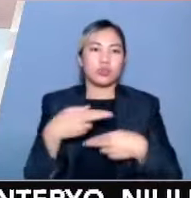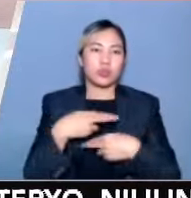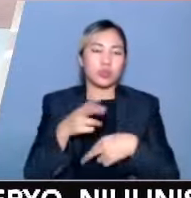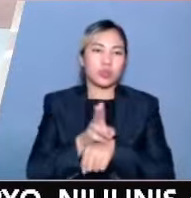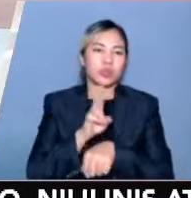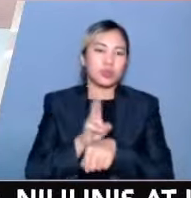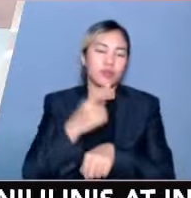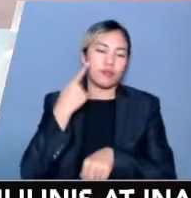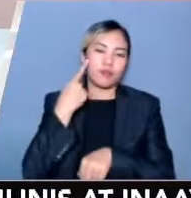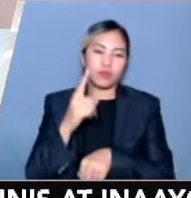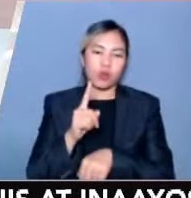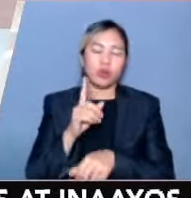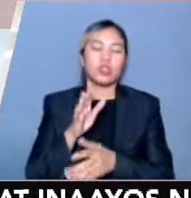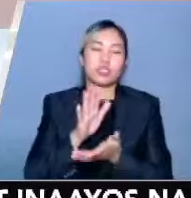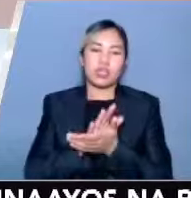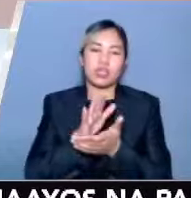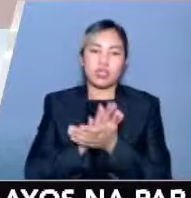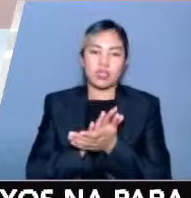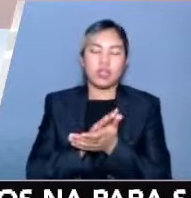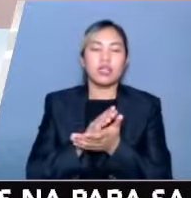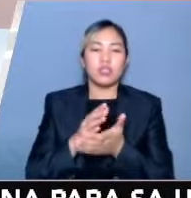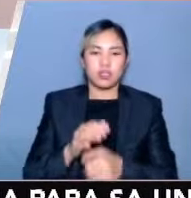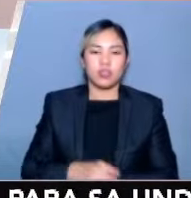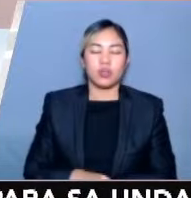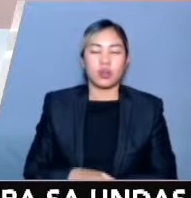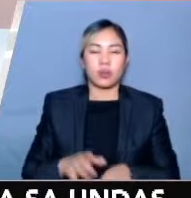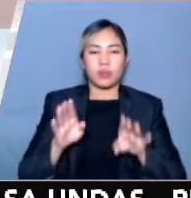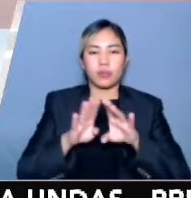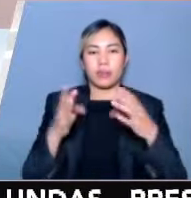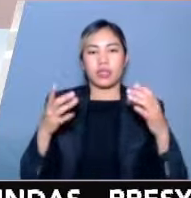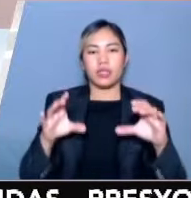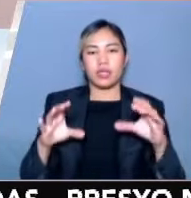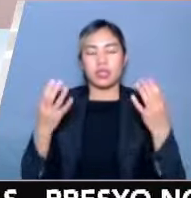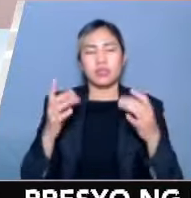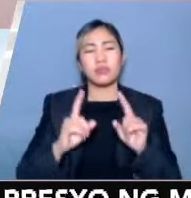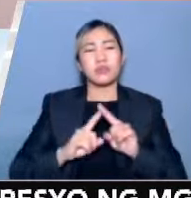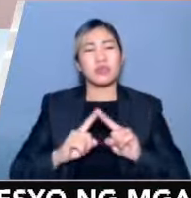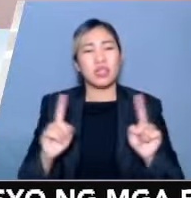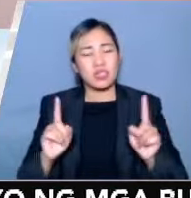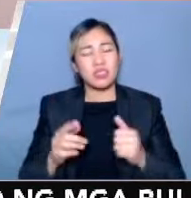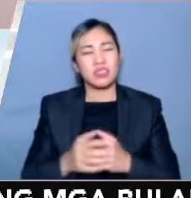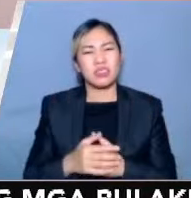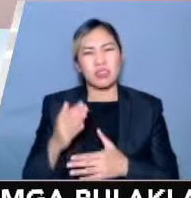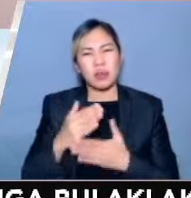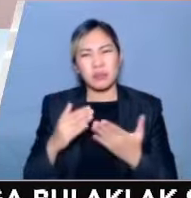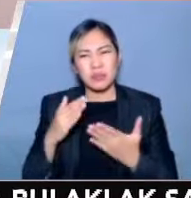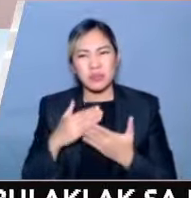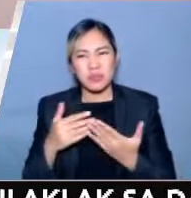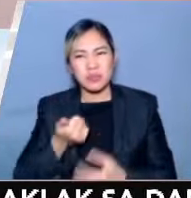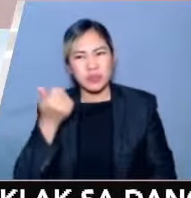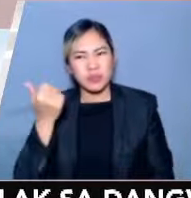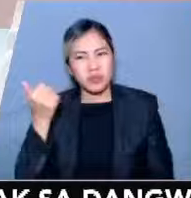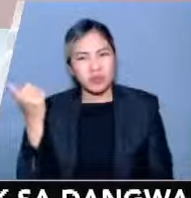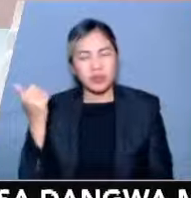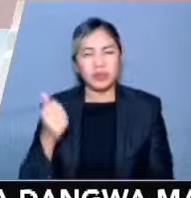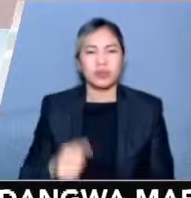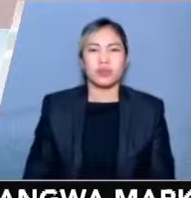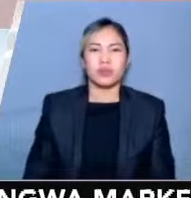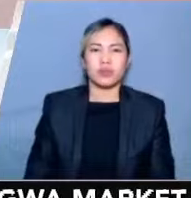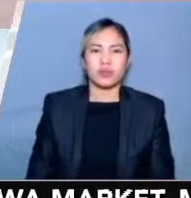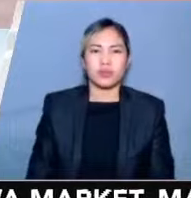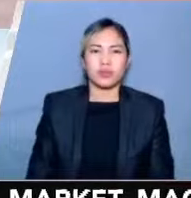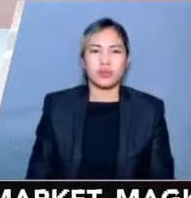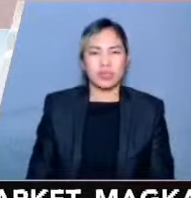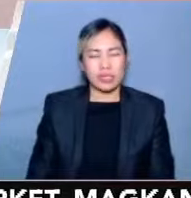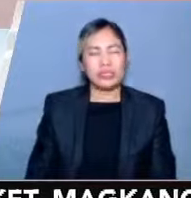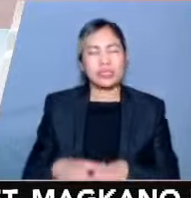makapagsimula na ulit yung pagklase. Pero I think dun sa iba, Rafi, this will take a little bit of time. Mm-hmm.